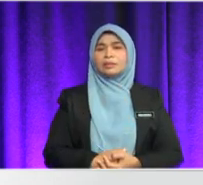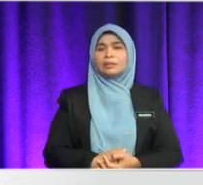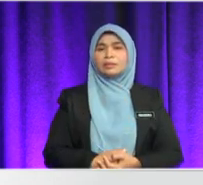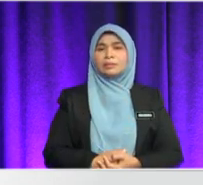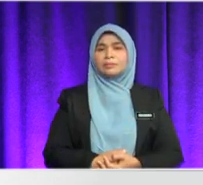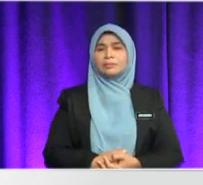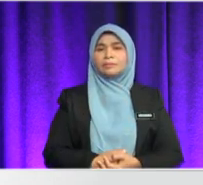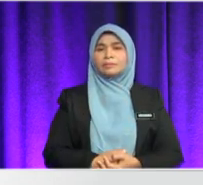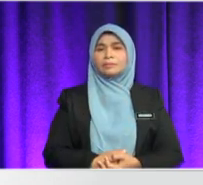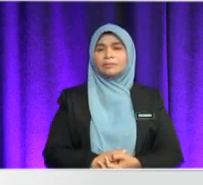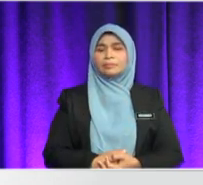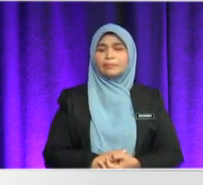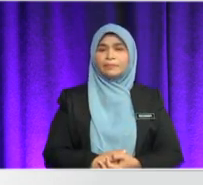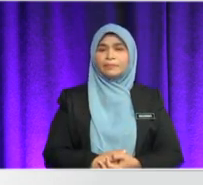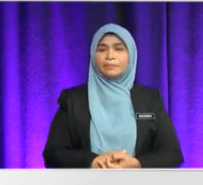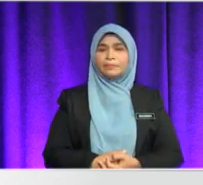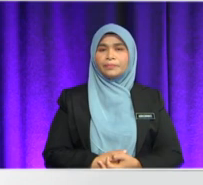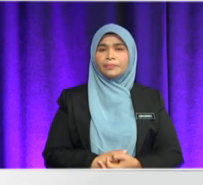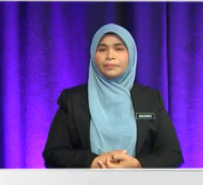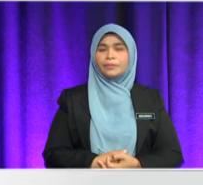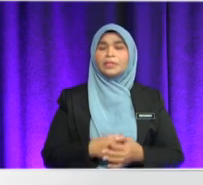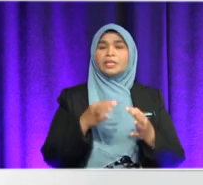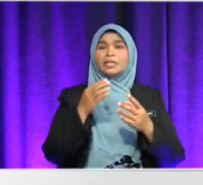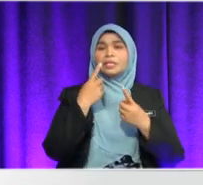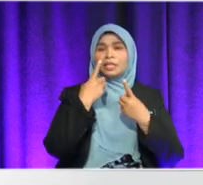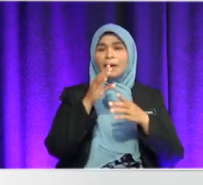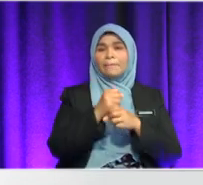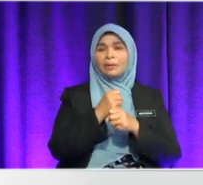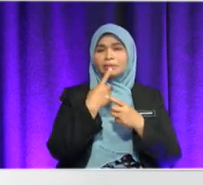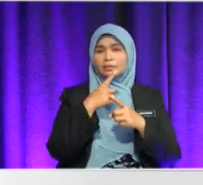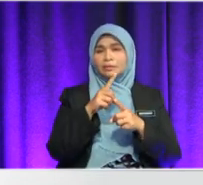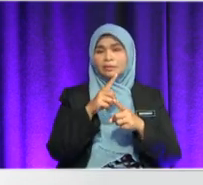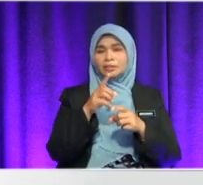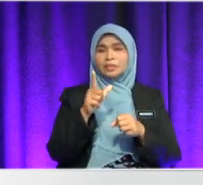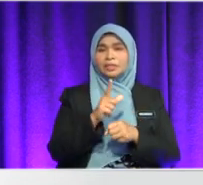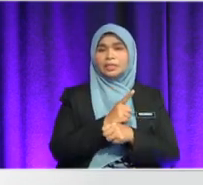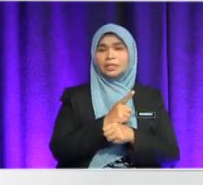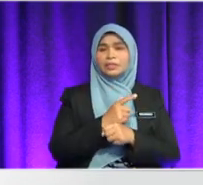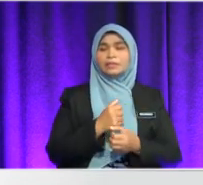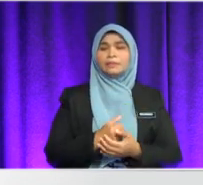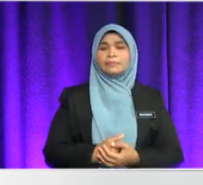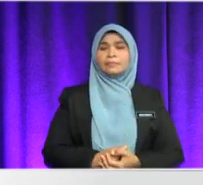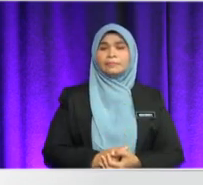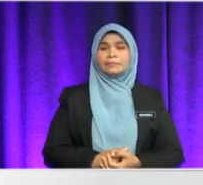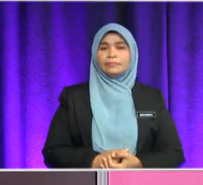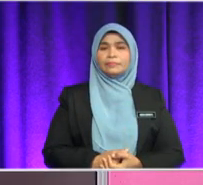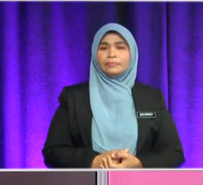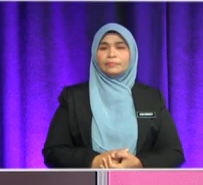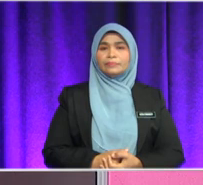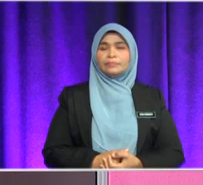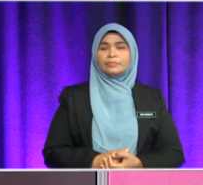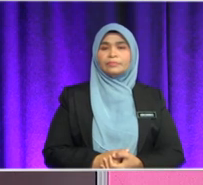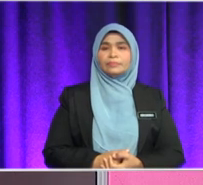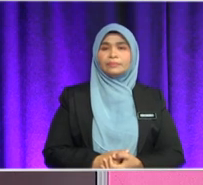4/4 penuh jawaban penuh lengkap Dan menepati apa yang dikatakan kata tugas ini